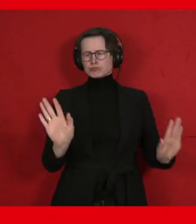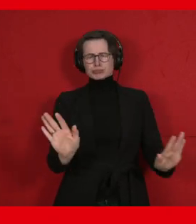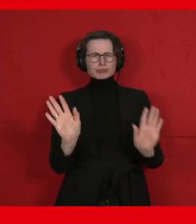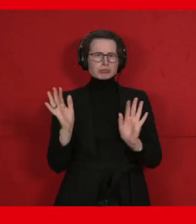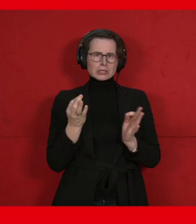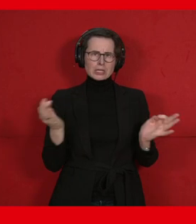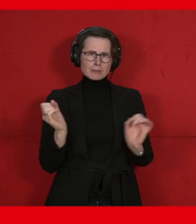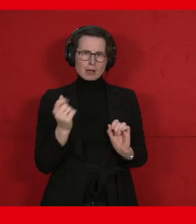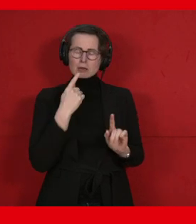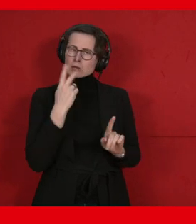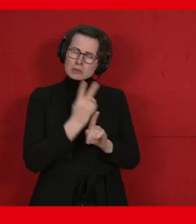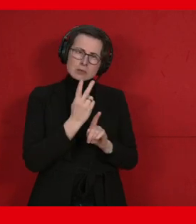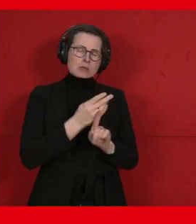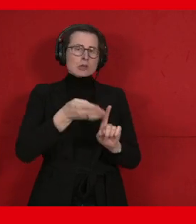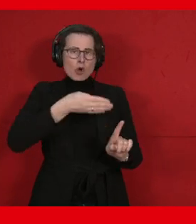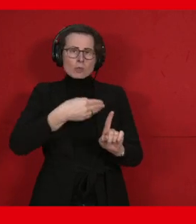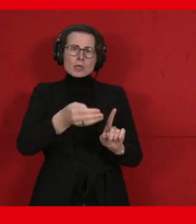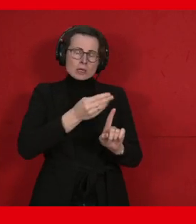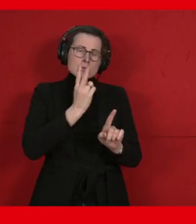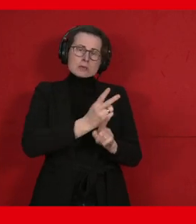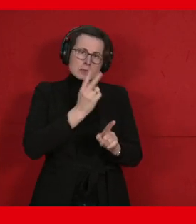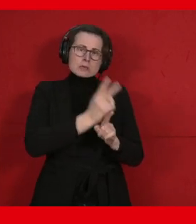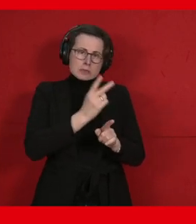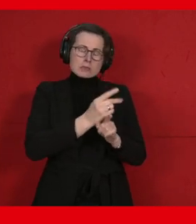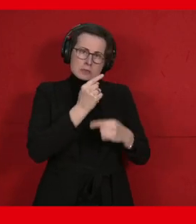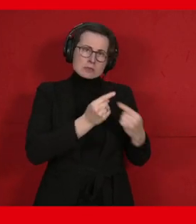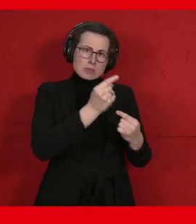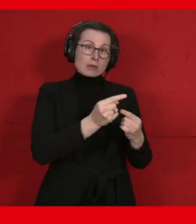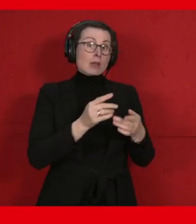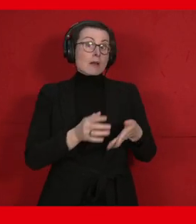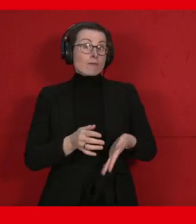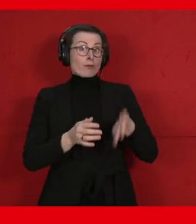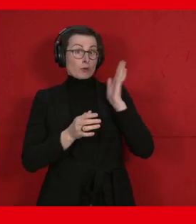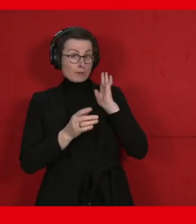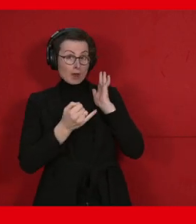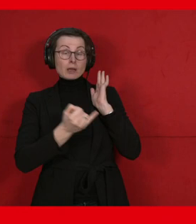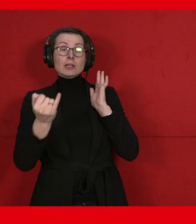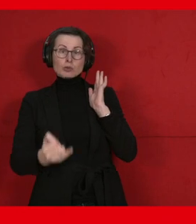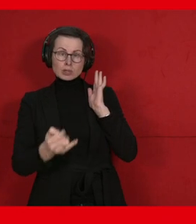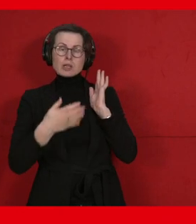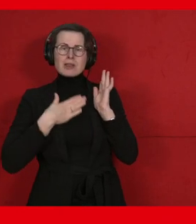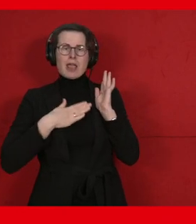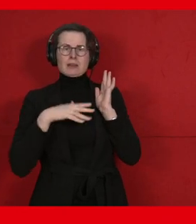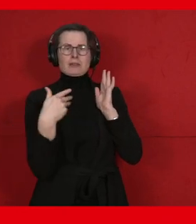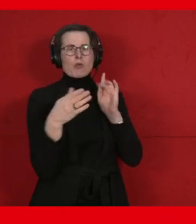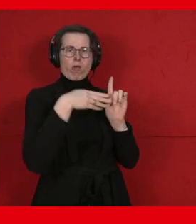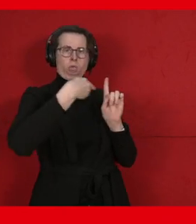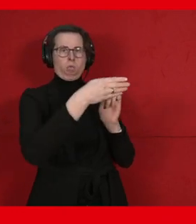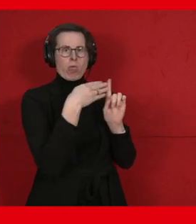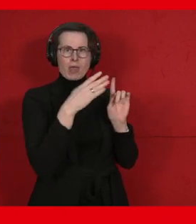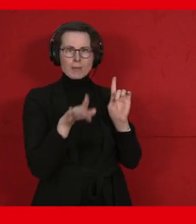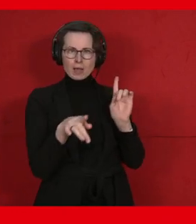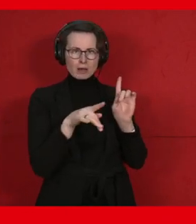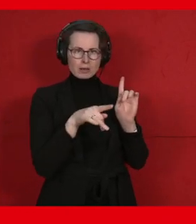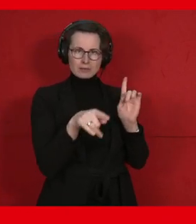und verteidigen lobbyistische Positionen, die die Industrie sicher vor 5 Jahren eingenommen hat. Aber sie haben gar nicht begriffen, dass